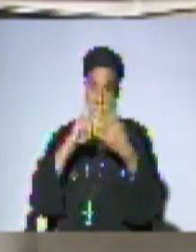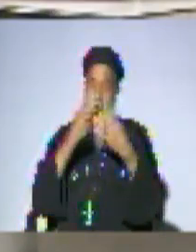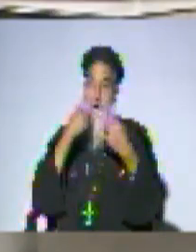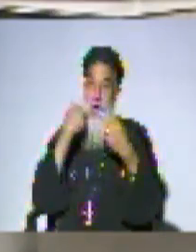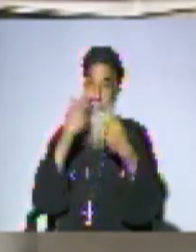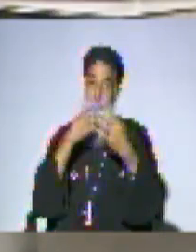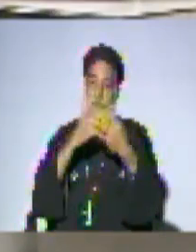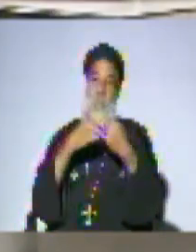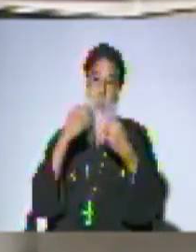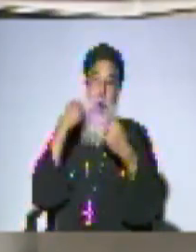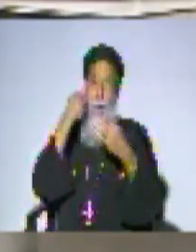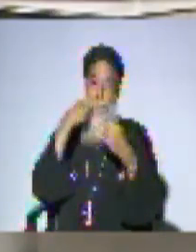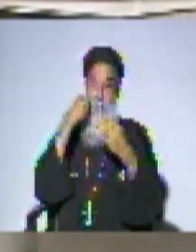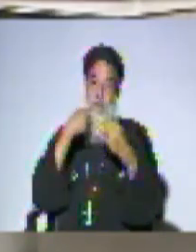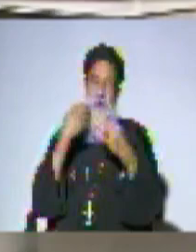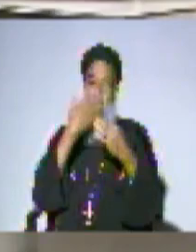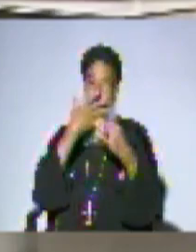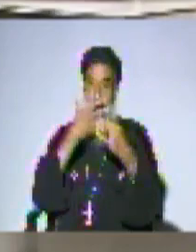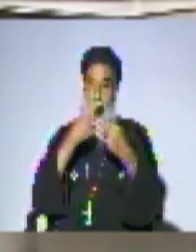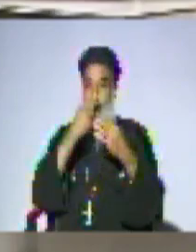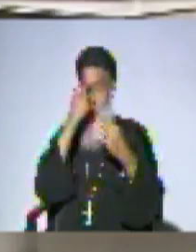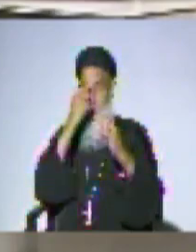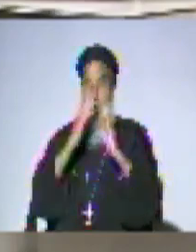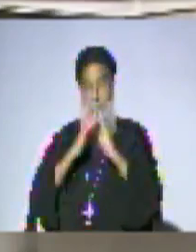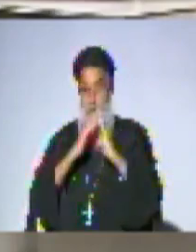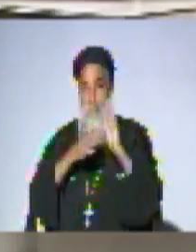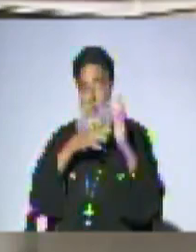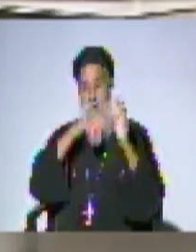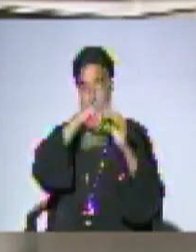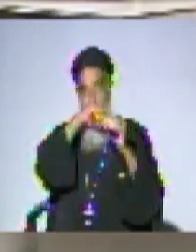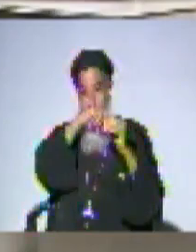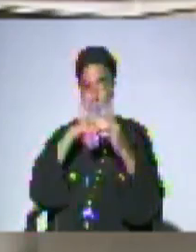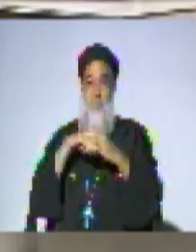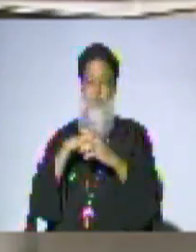الأرمن والأحباش والهنود الأرثوذكس